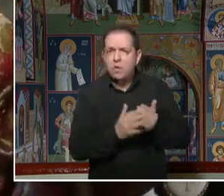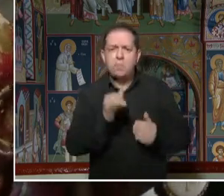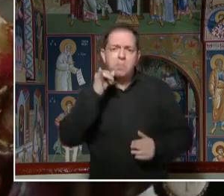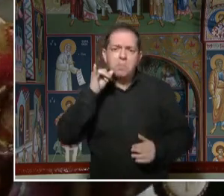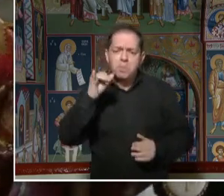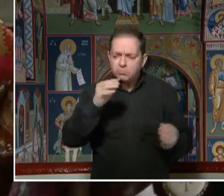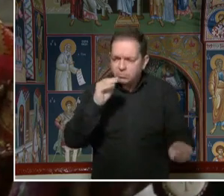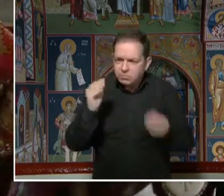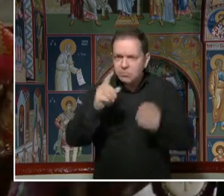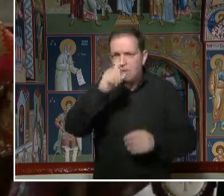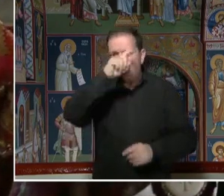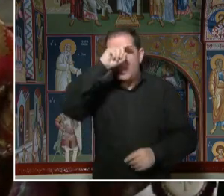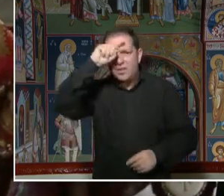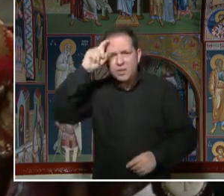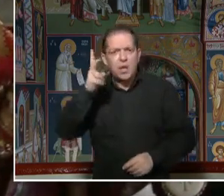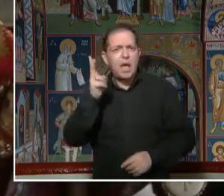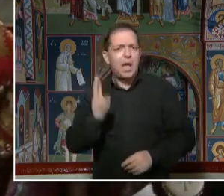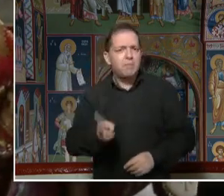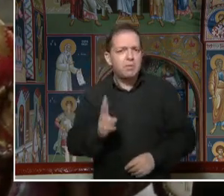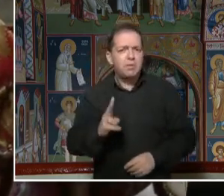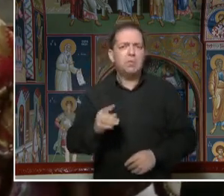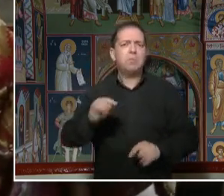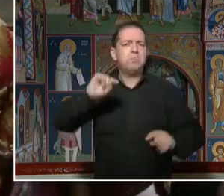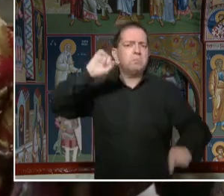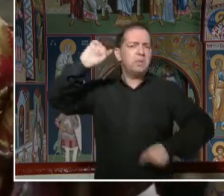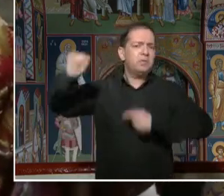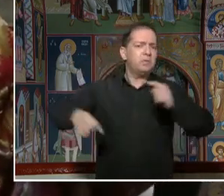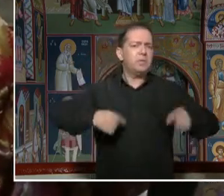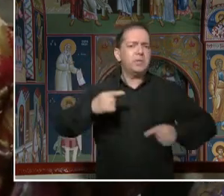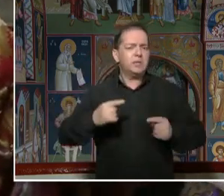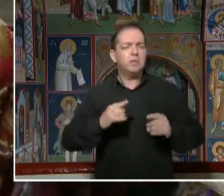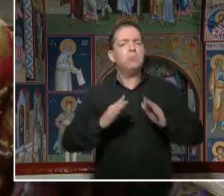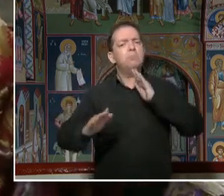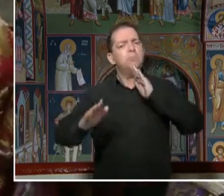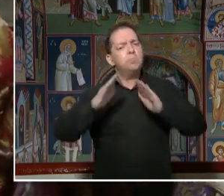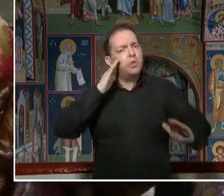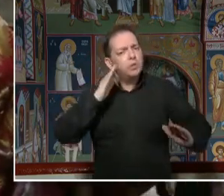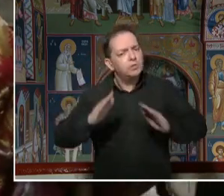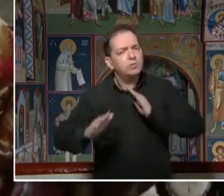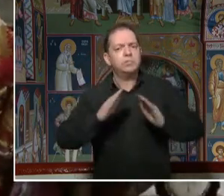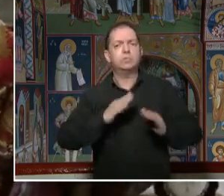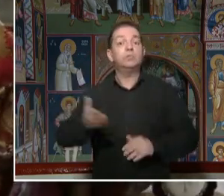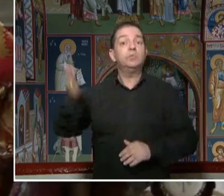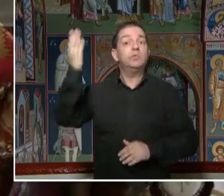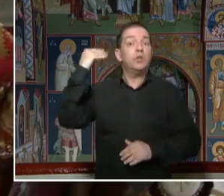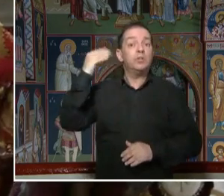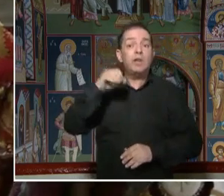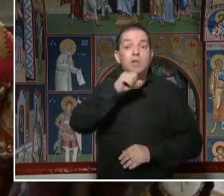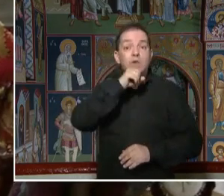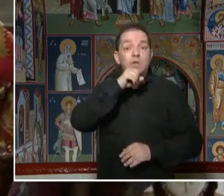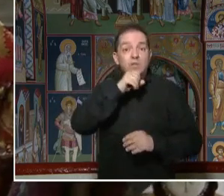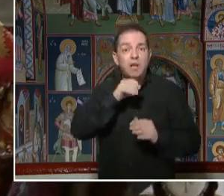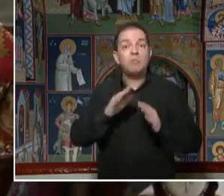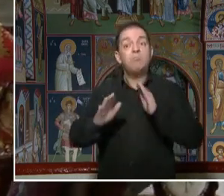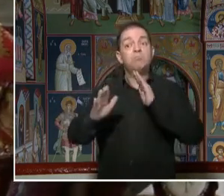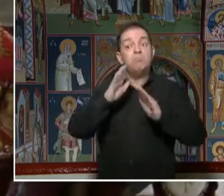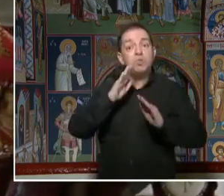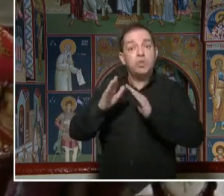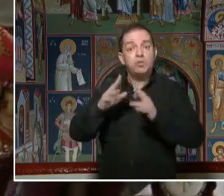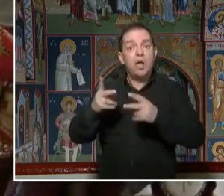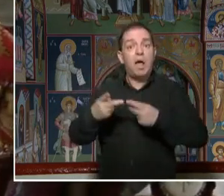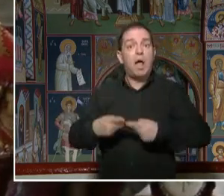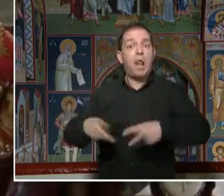στις δυσκολίες και στους πειρασμούς. Τότε ελευθέρωσε τους Κωνσταντινουπολίτες από